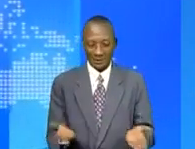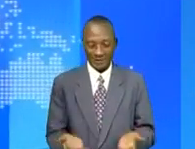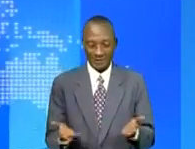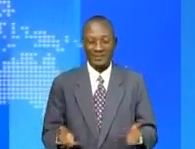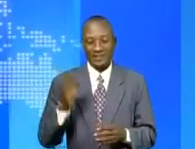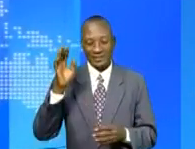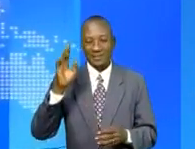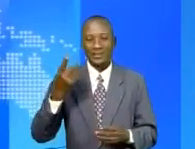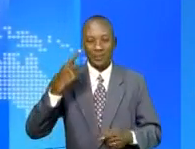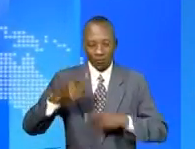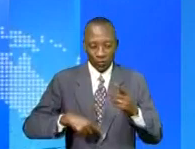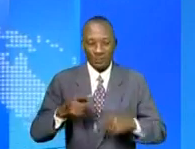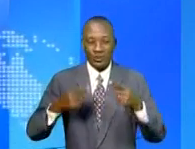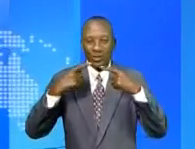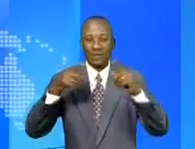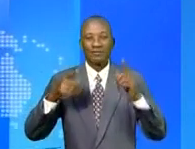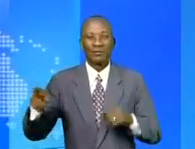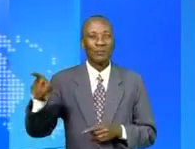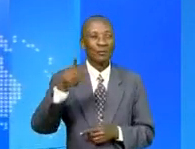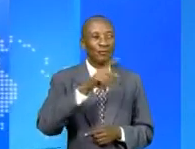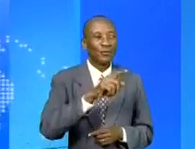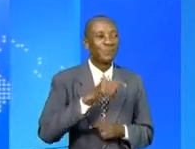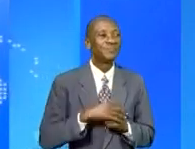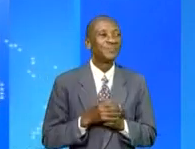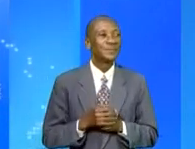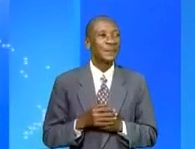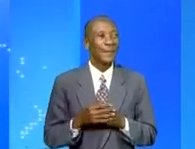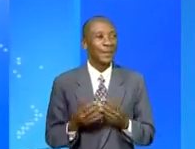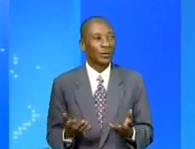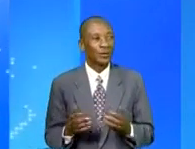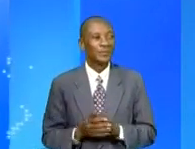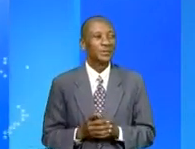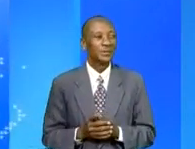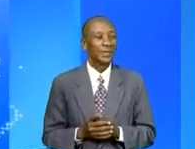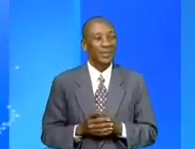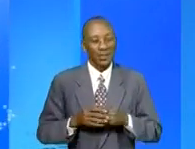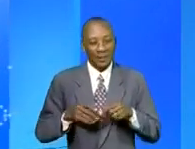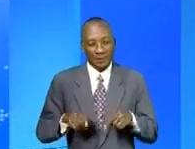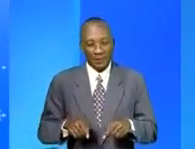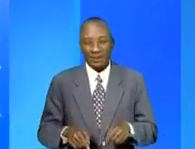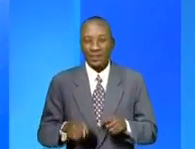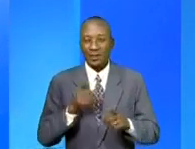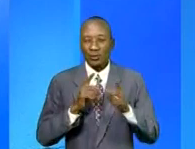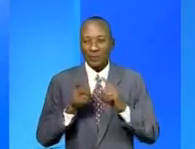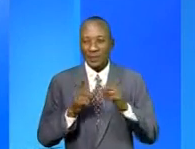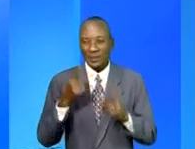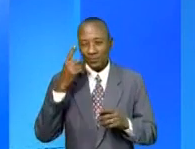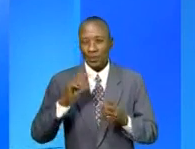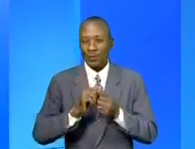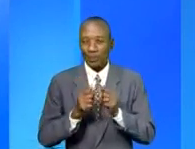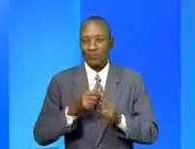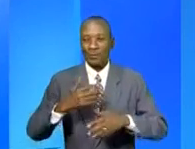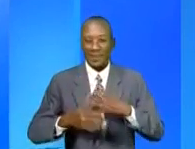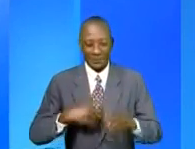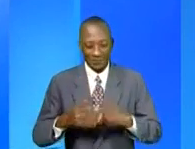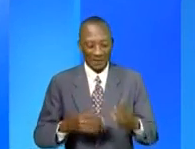la population de la ville de Bounia dans l'Ituri. Bientôt, leur entité administrative sera complètement électrifiée.